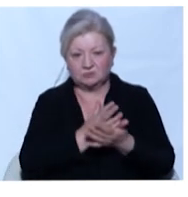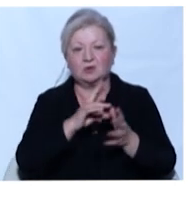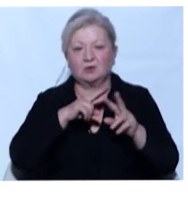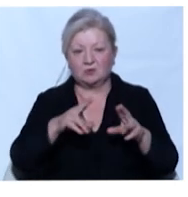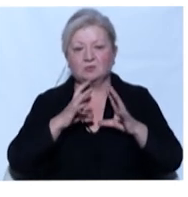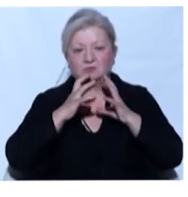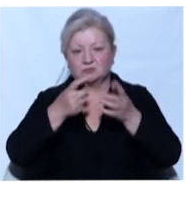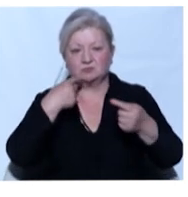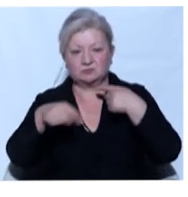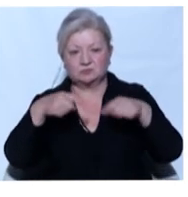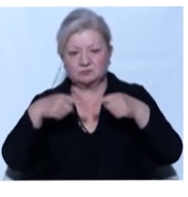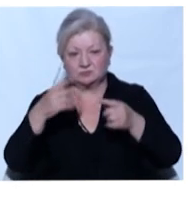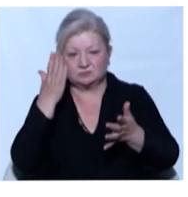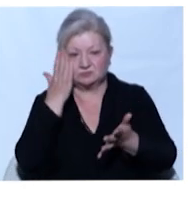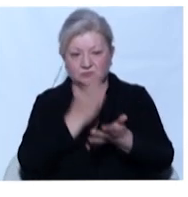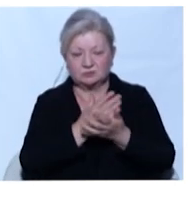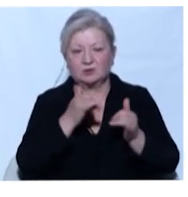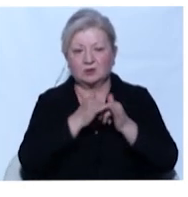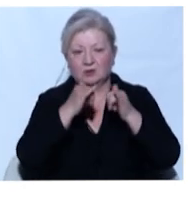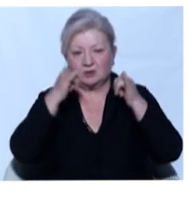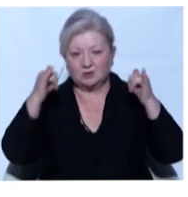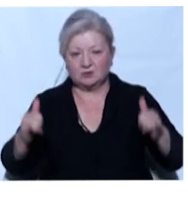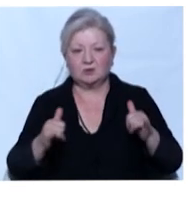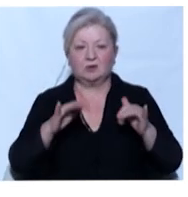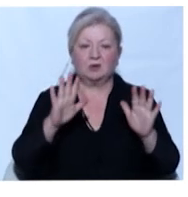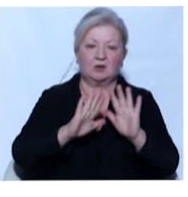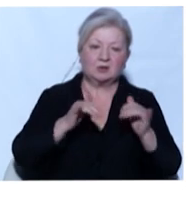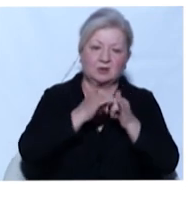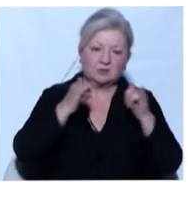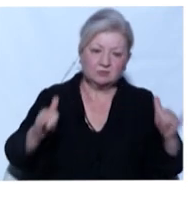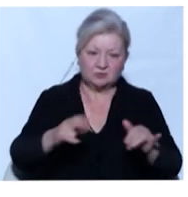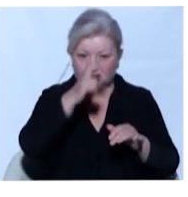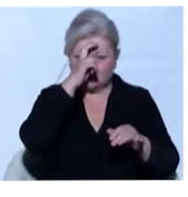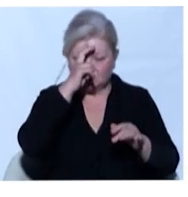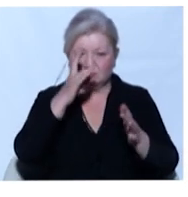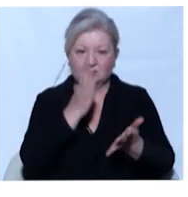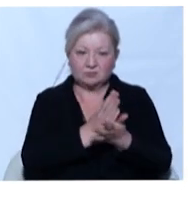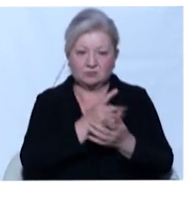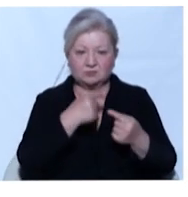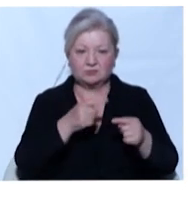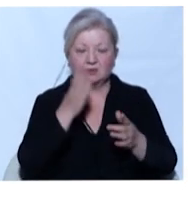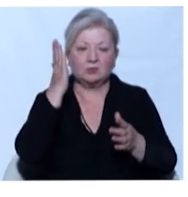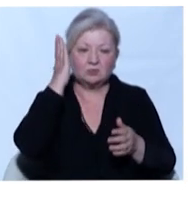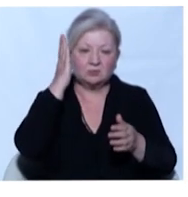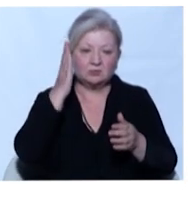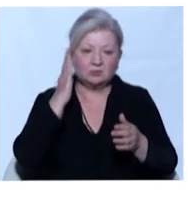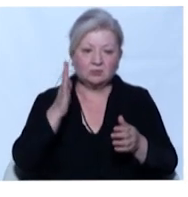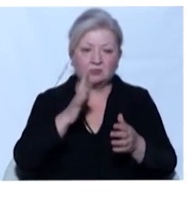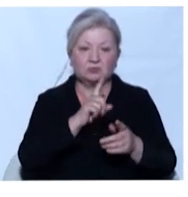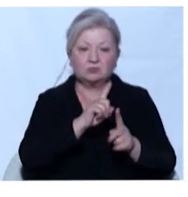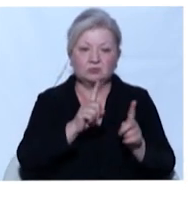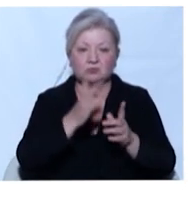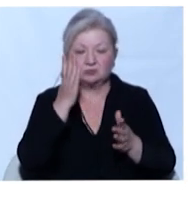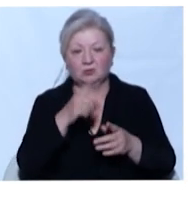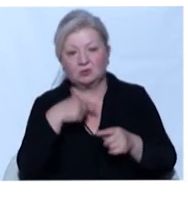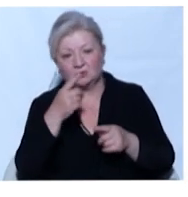მსოფლიოში განსხვავებულია განვითარებული და განვითარებადი ქვეყნების მიხედვით და სამომავლო პროგნოზი მაინც სავარაუდოა, იმიტომ რომ